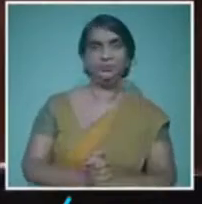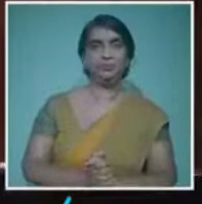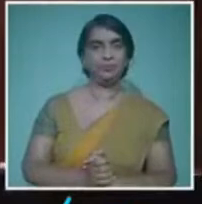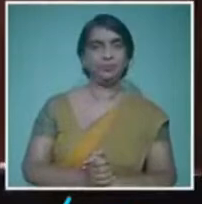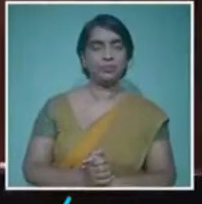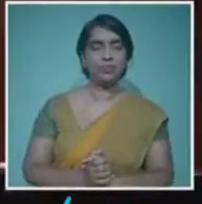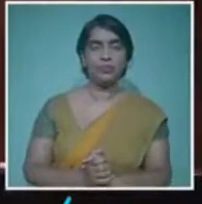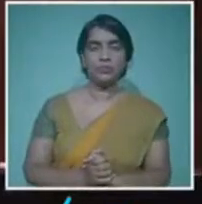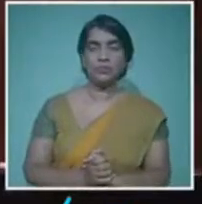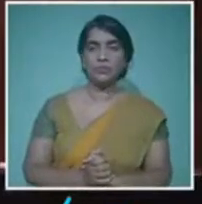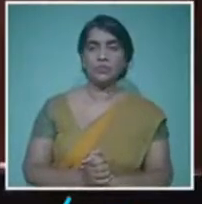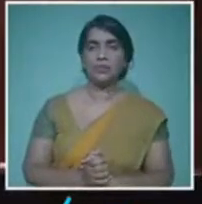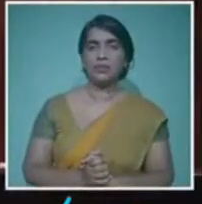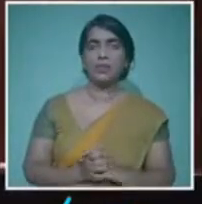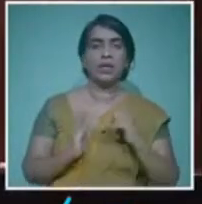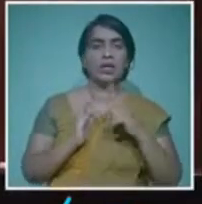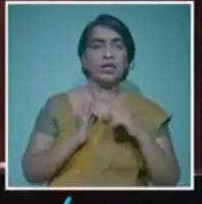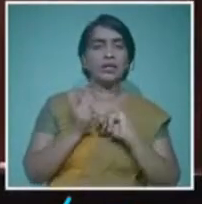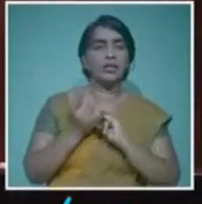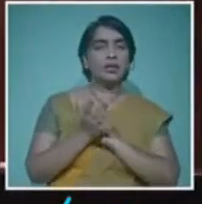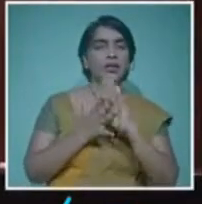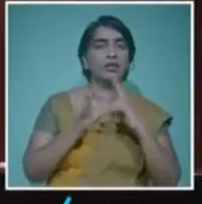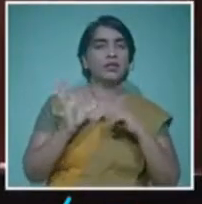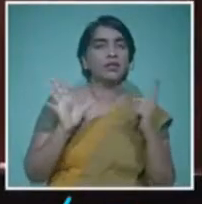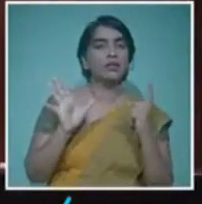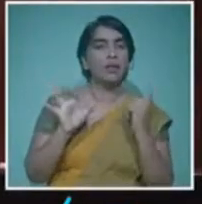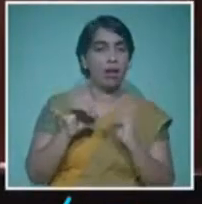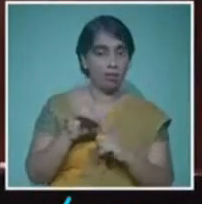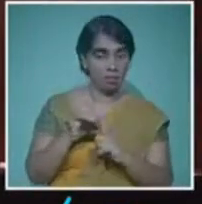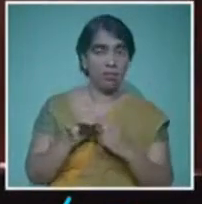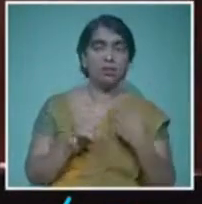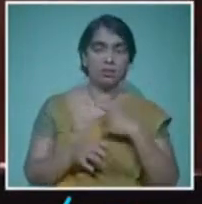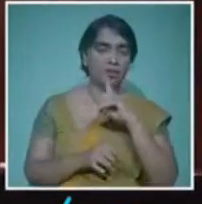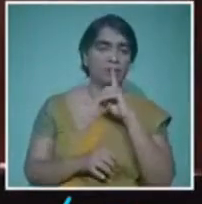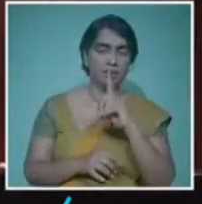ස්තුති ඉෂාක් රහ්මාන් මැතිතුමා ආනවා කතානායකතුමනි.